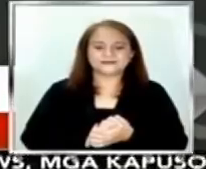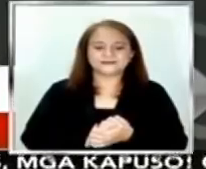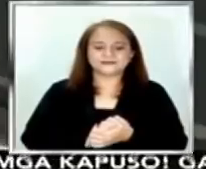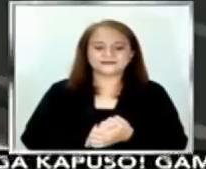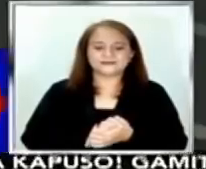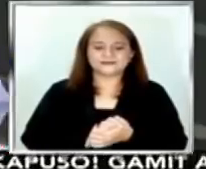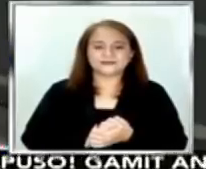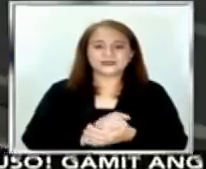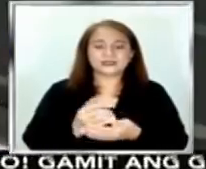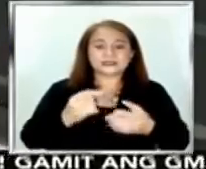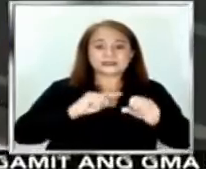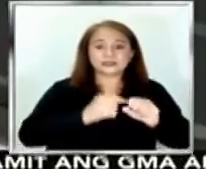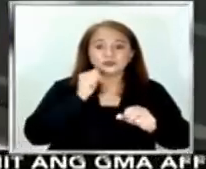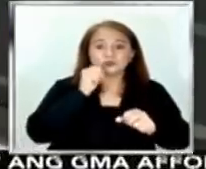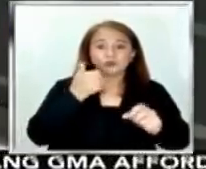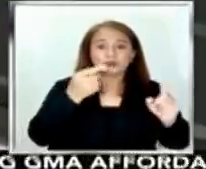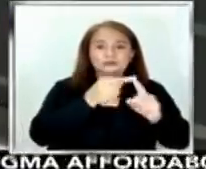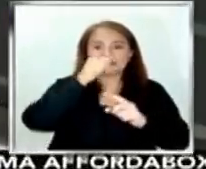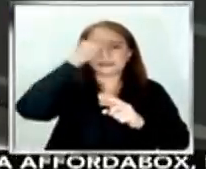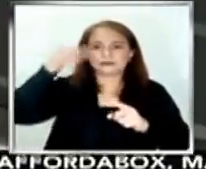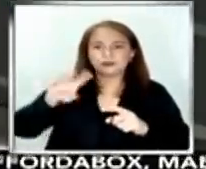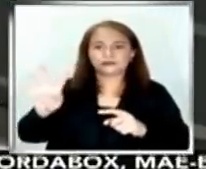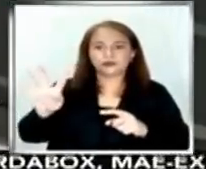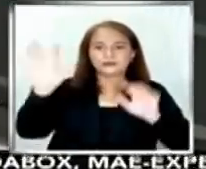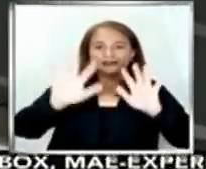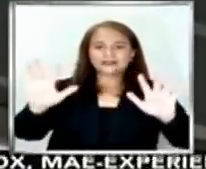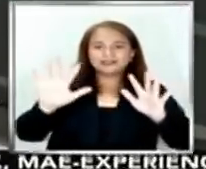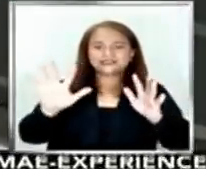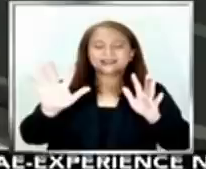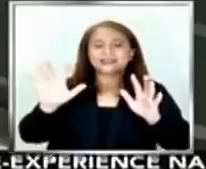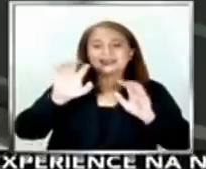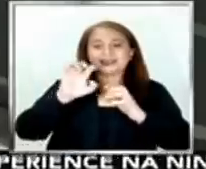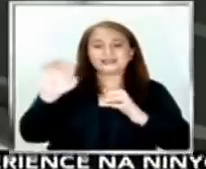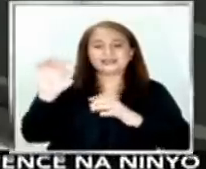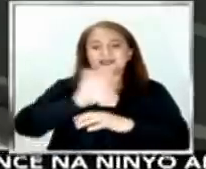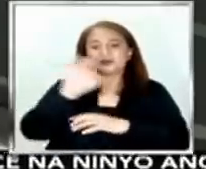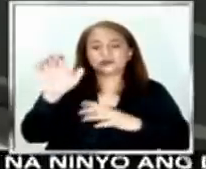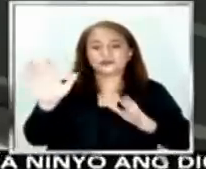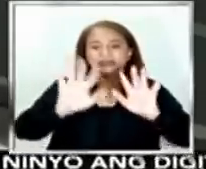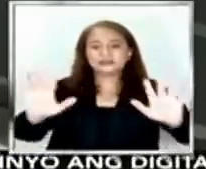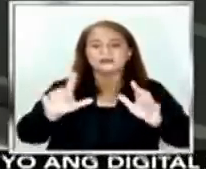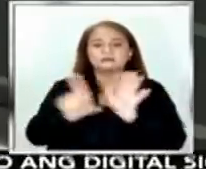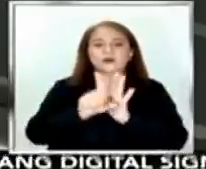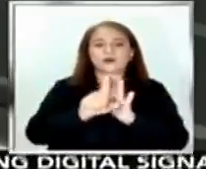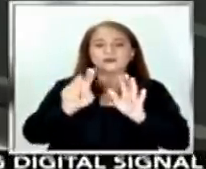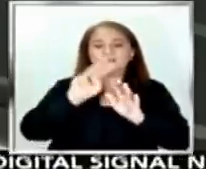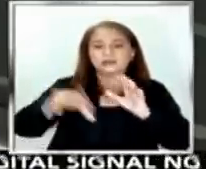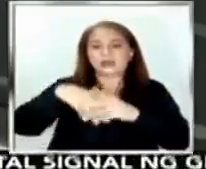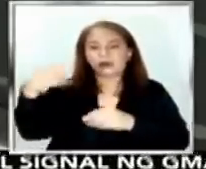Ivan, simula nga bukas hanggang April 4, linggo ng pagkabuhay, ay bawal nang lumabas sa mga taga Metro Manila, Bulacan, Rizal at